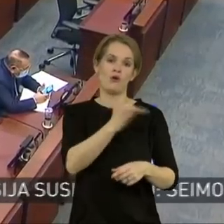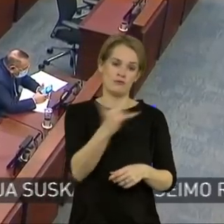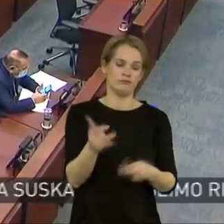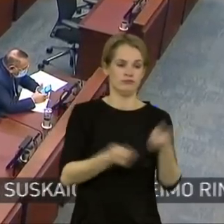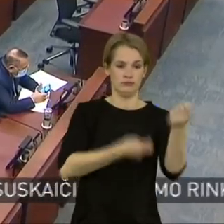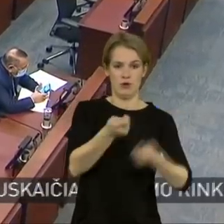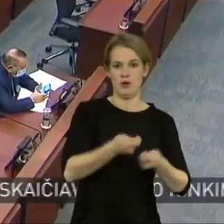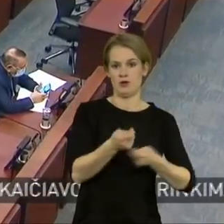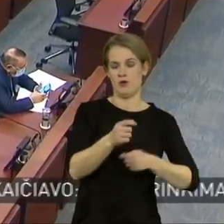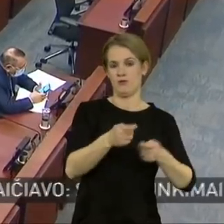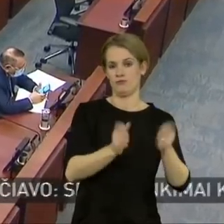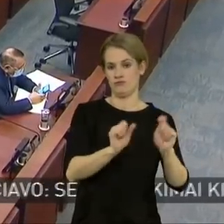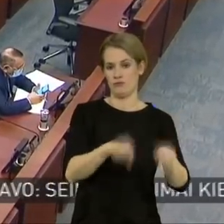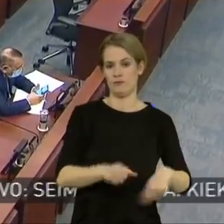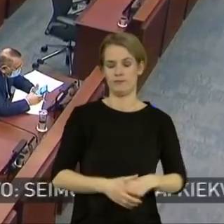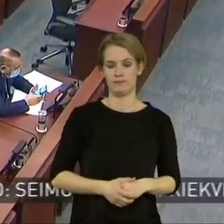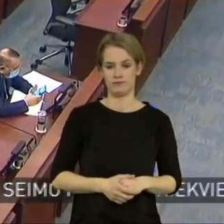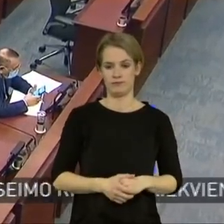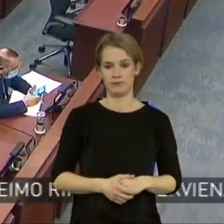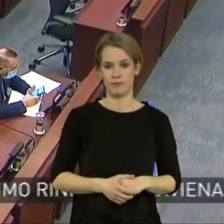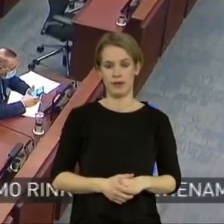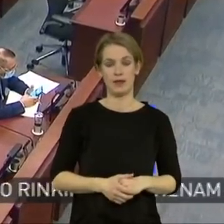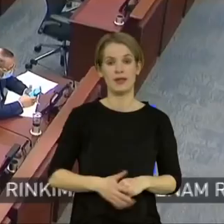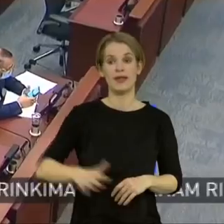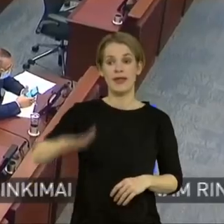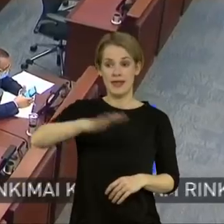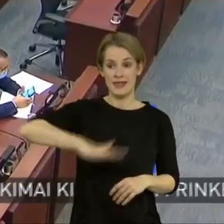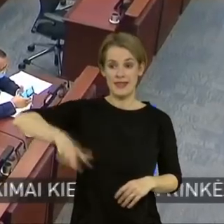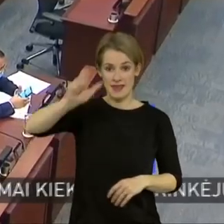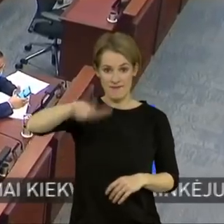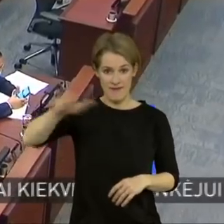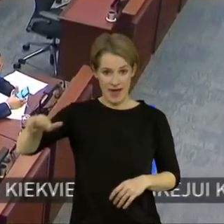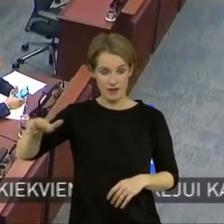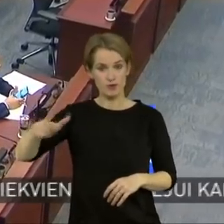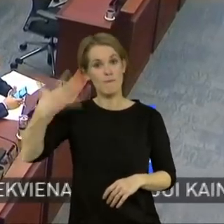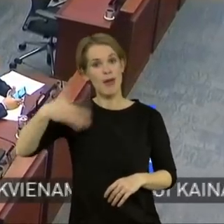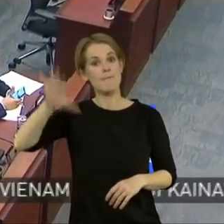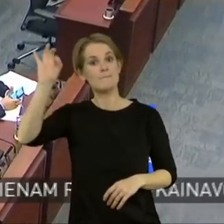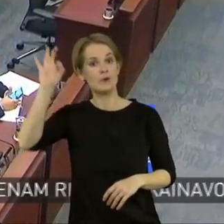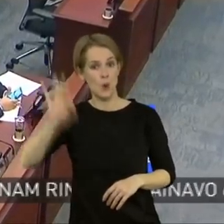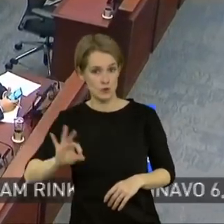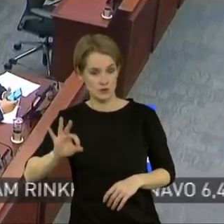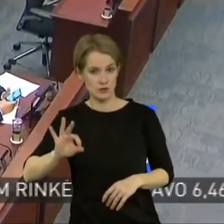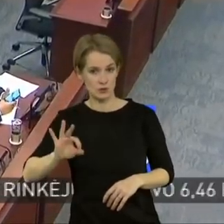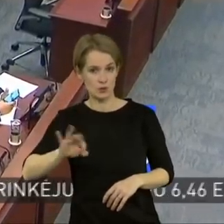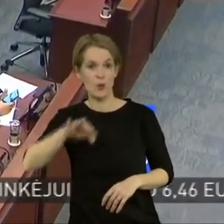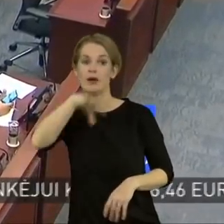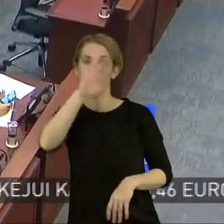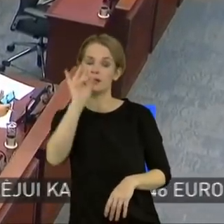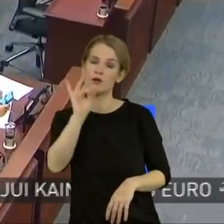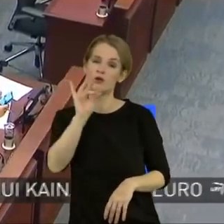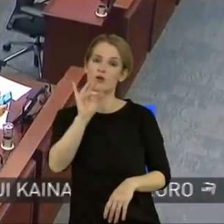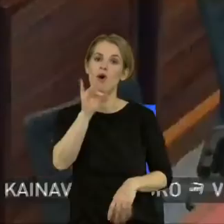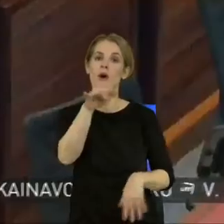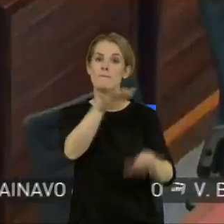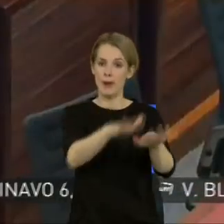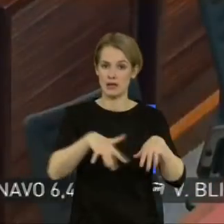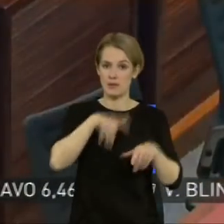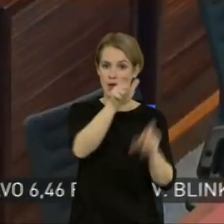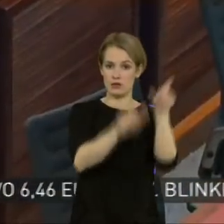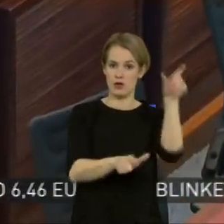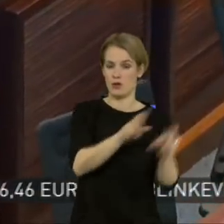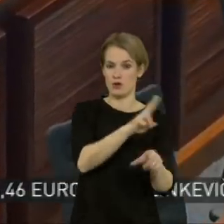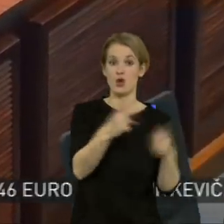Jau ir iki šiol gyventojai tiesiogiai rinko tik pusę iš 70 Honkongo leidžiamosios tarybos narių. Dėl kitos pusės